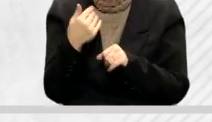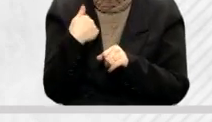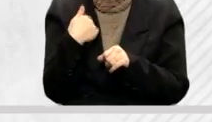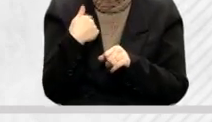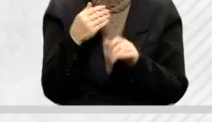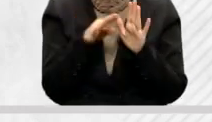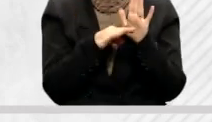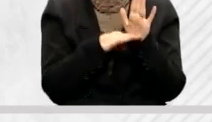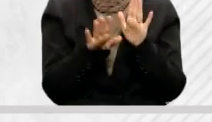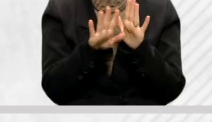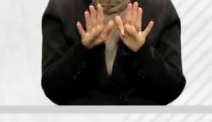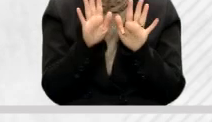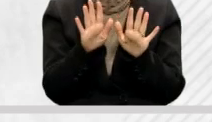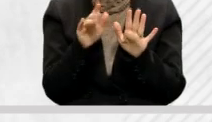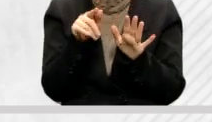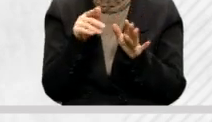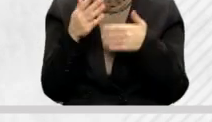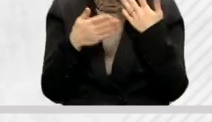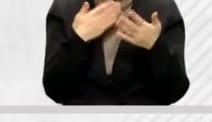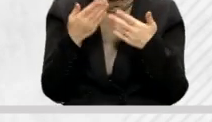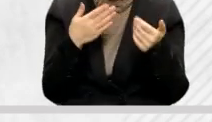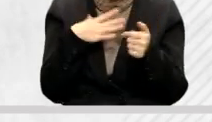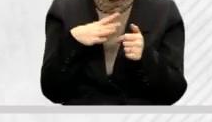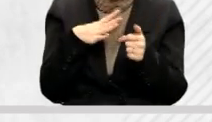olmamasına rağmen paylaşmak istiyorum. Yani literatürü gördüğüm bir